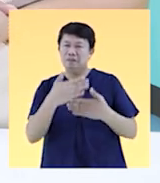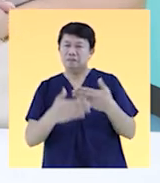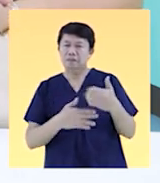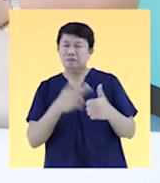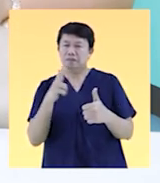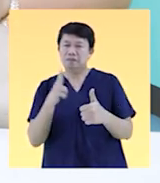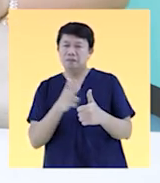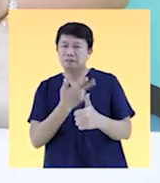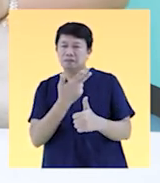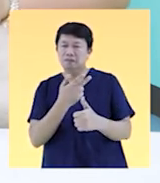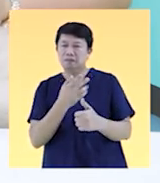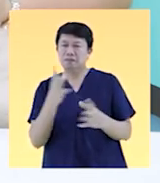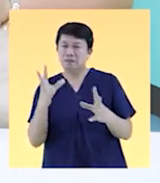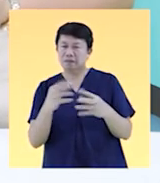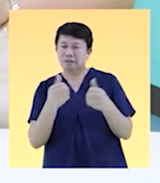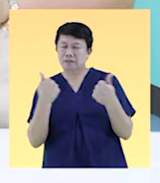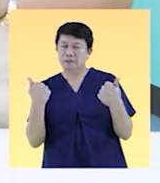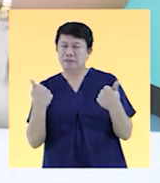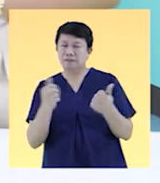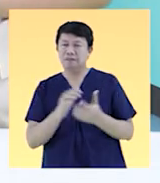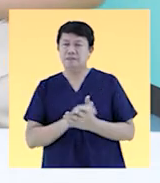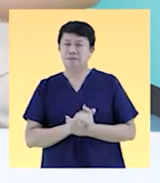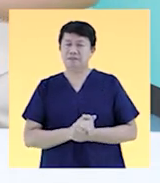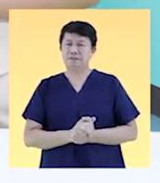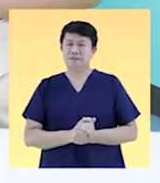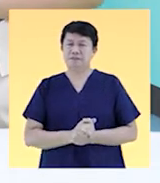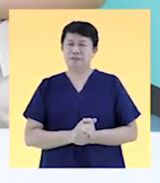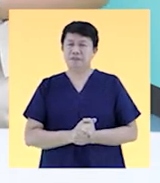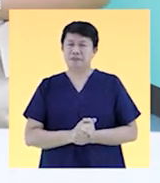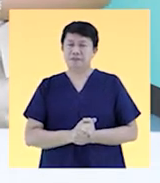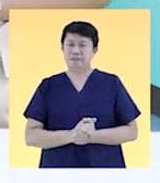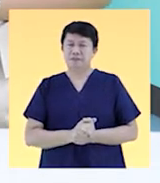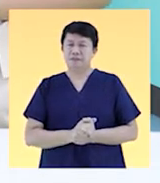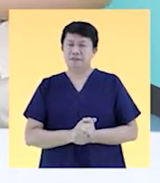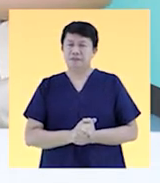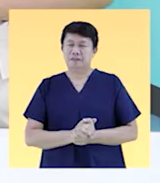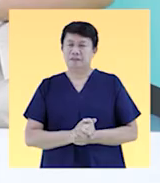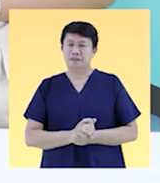Step 3. Solve.